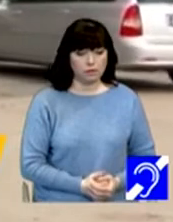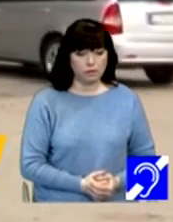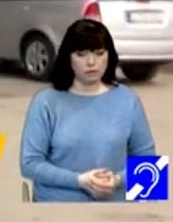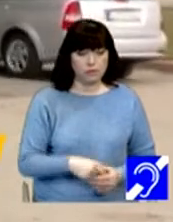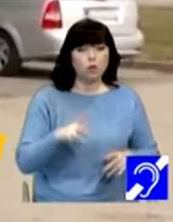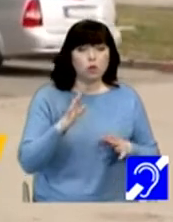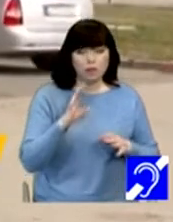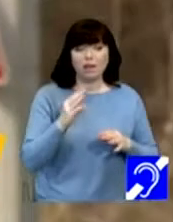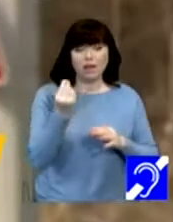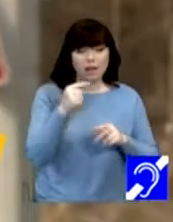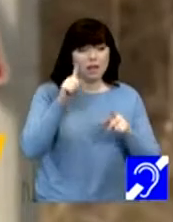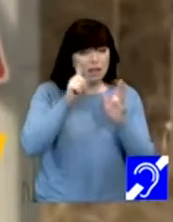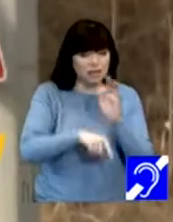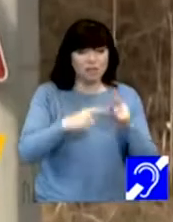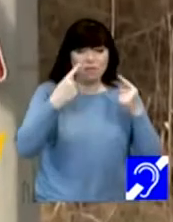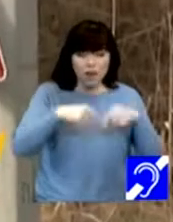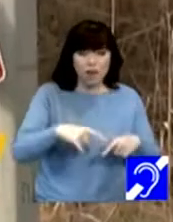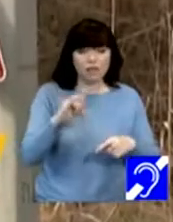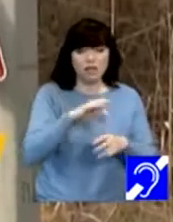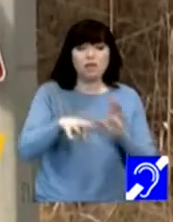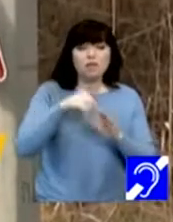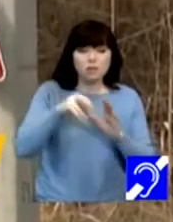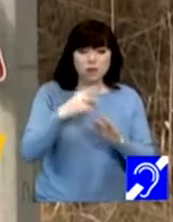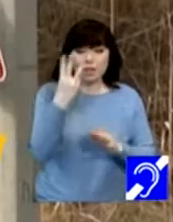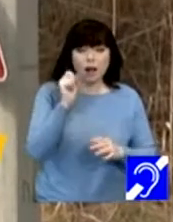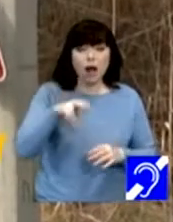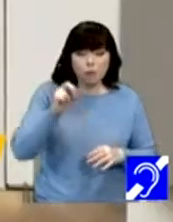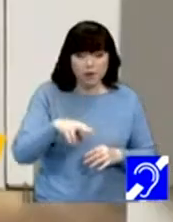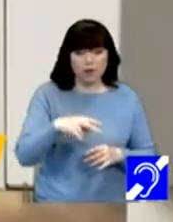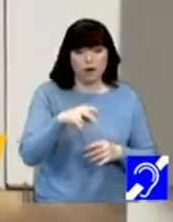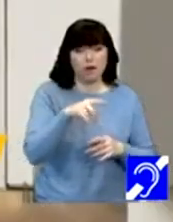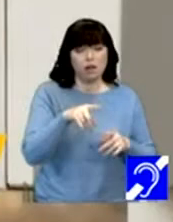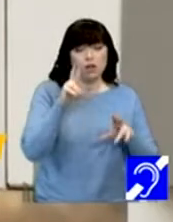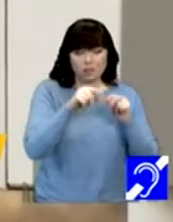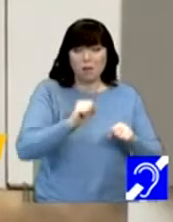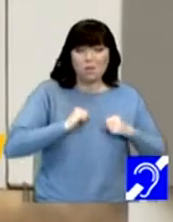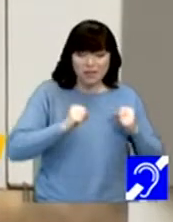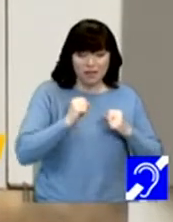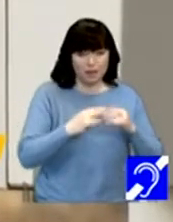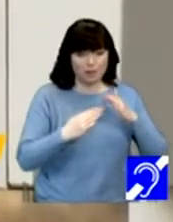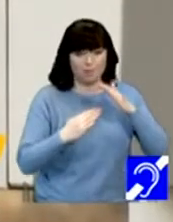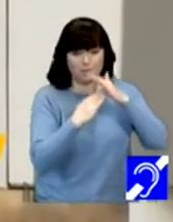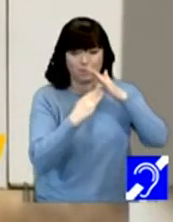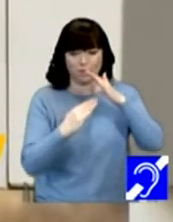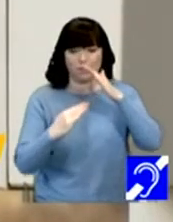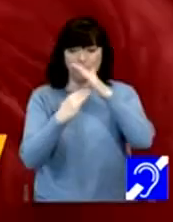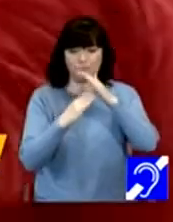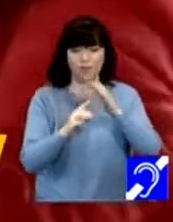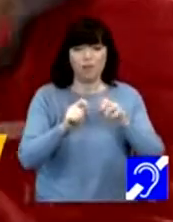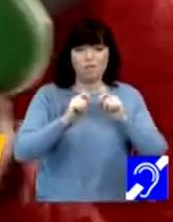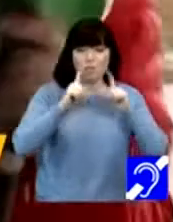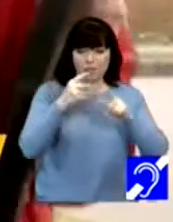Tocmai inflația, dar și alegerile din 3 aprilie l-au silit pe Viktor Orban să plafoneze înainte de declanșarea războiului din